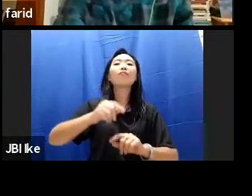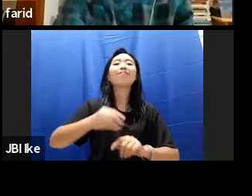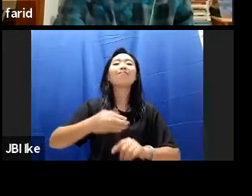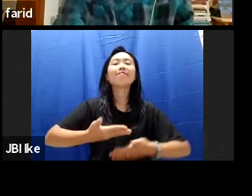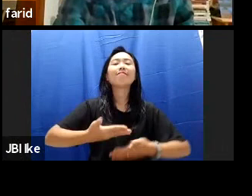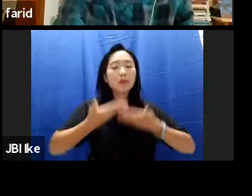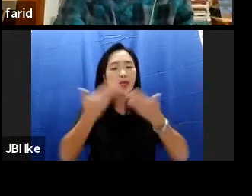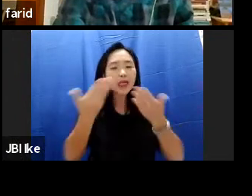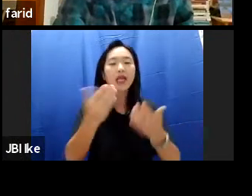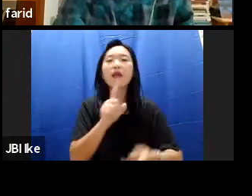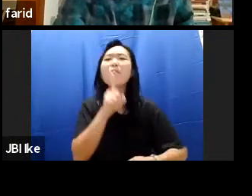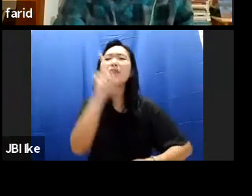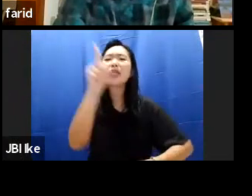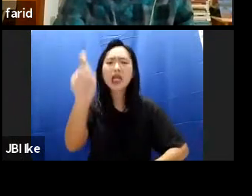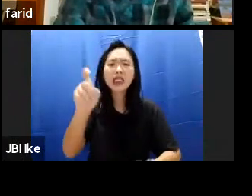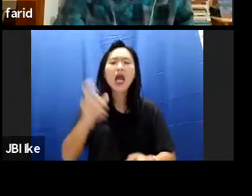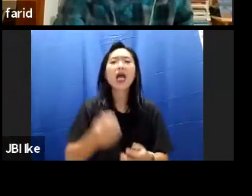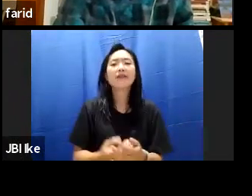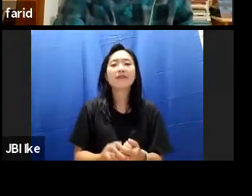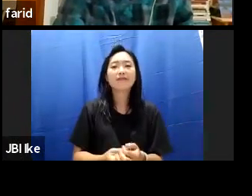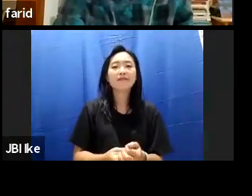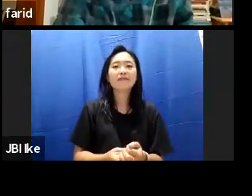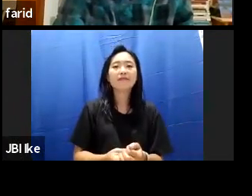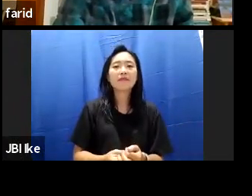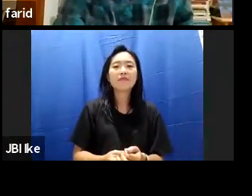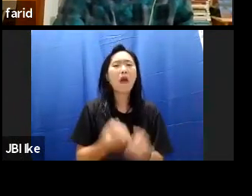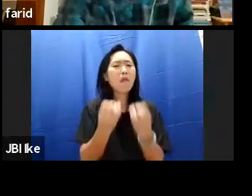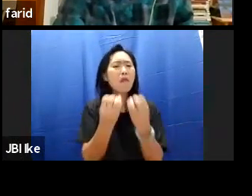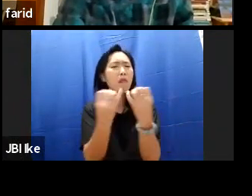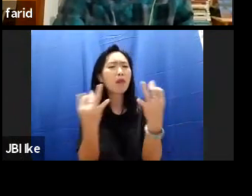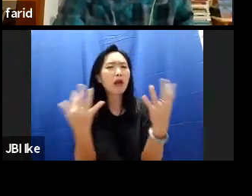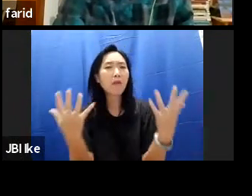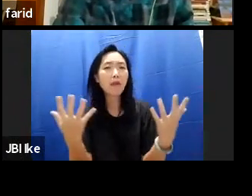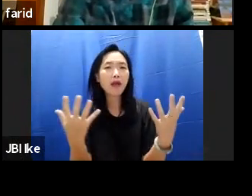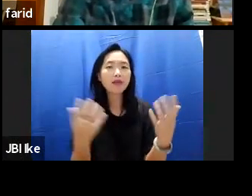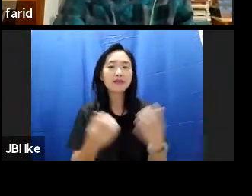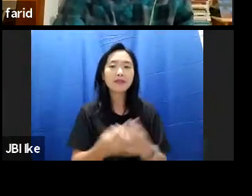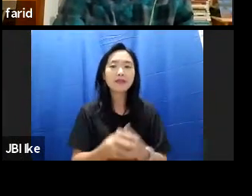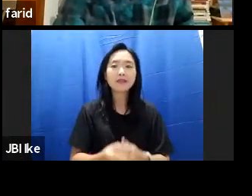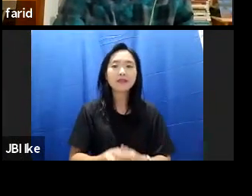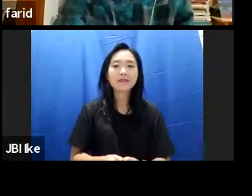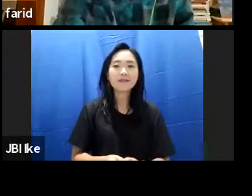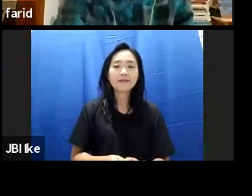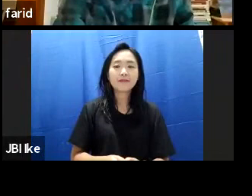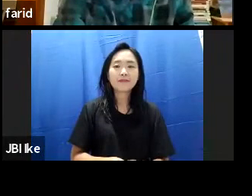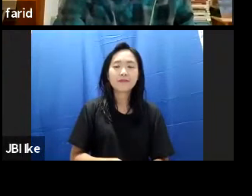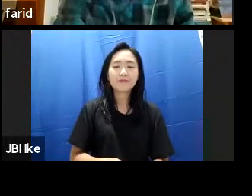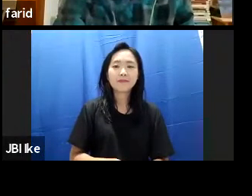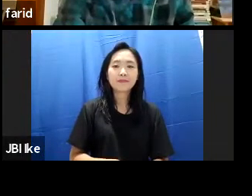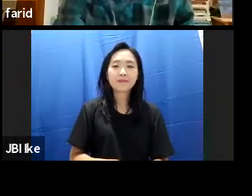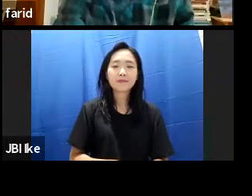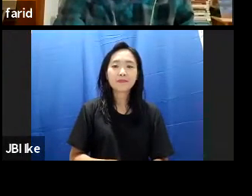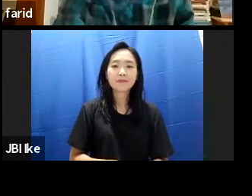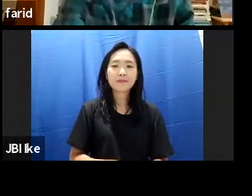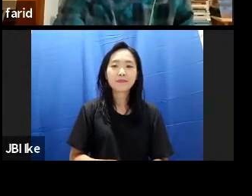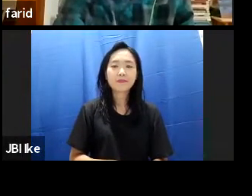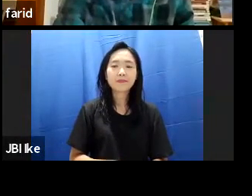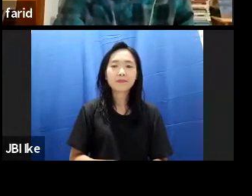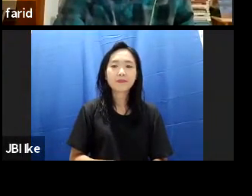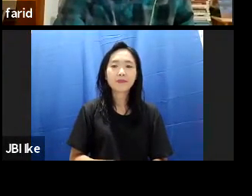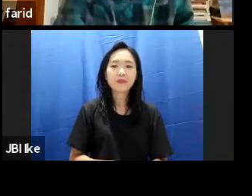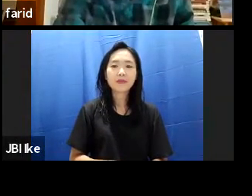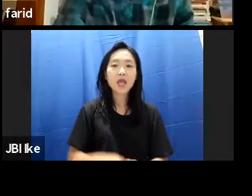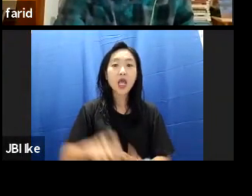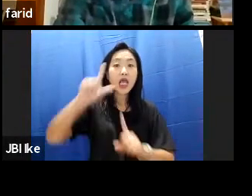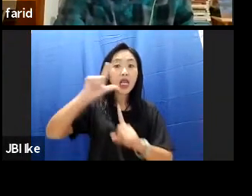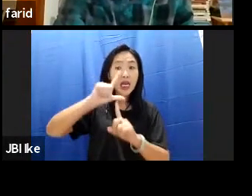turunkan menjadi detail pertanyaan yang akan kita tanyakan kepada setiap narasumber. Nah, kita juga membuat apa